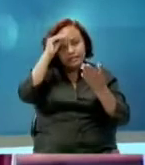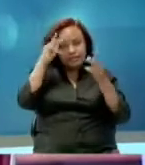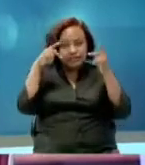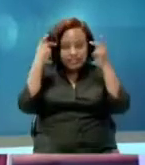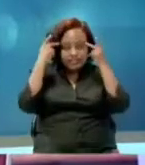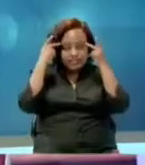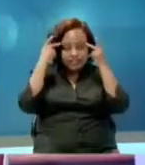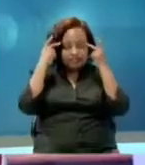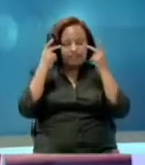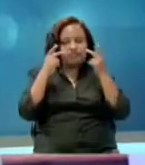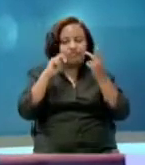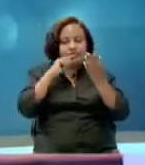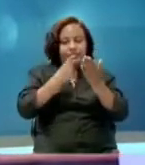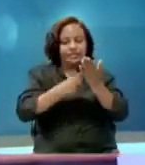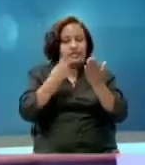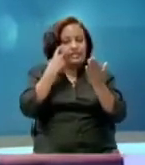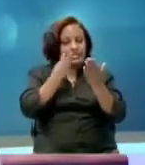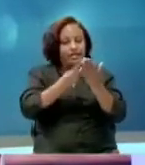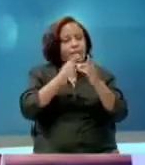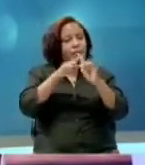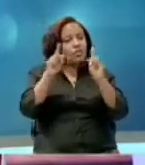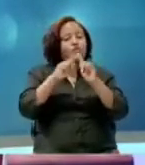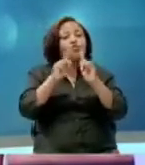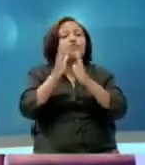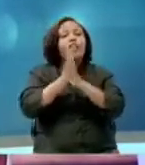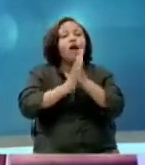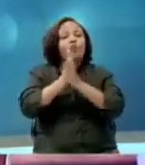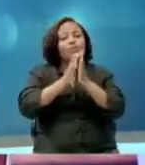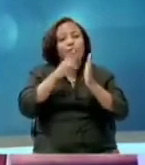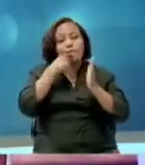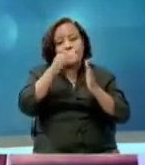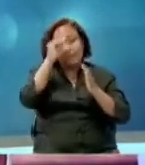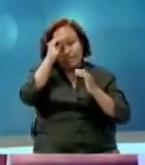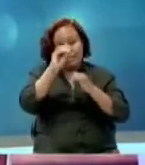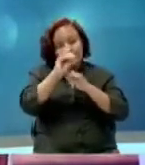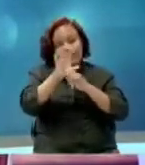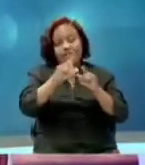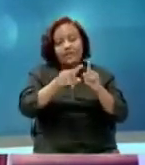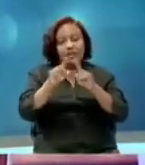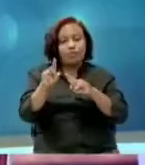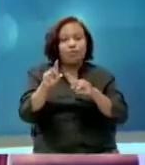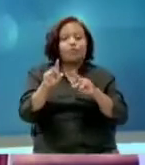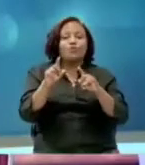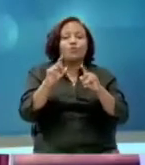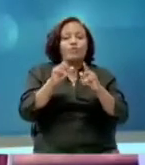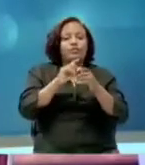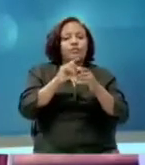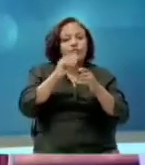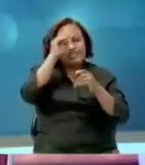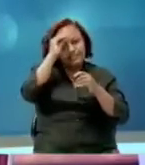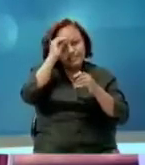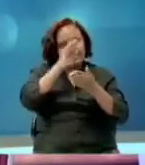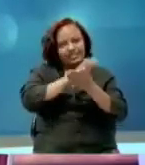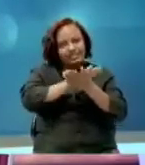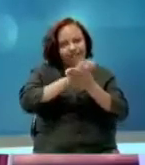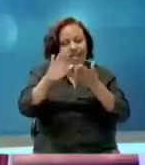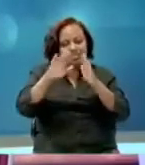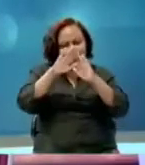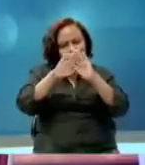መረጃ እንደሚታየው እንግዲህ በተለይ ደግሞ ስፔሻል ኒድ የሚባለው የትምህርት ዘርፍ ደግሞ በጣም በከፍተኛ ሁኔታ የትምህርት ጥራት መውረድ እየታየበት